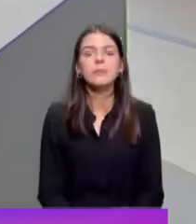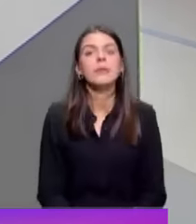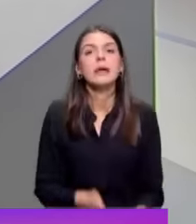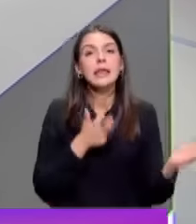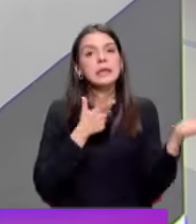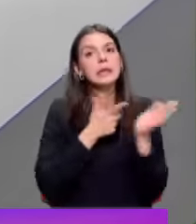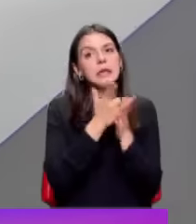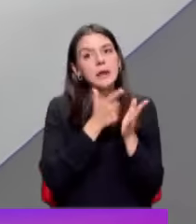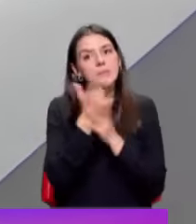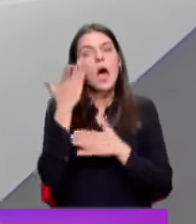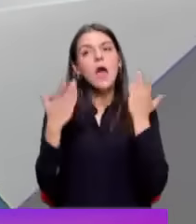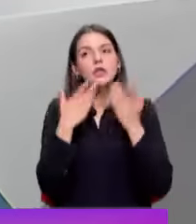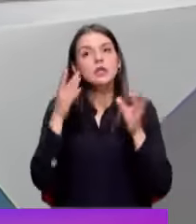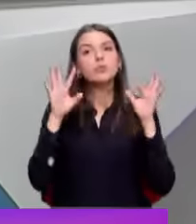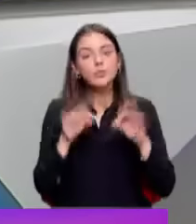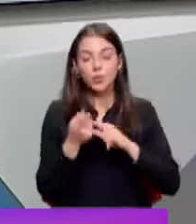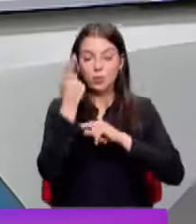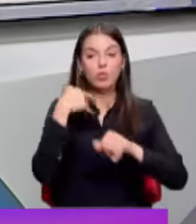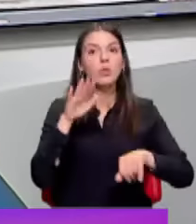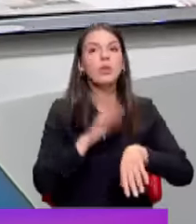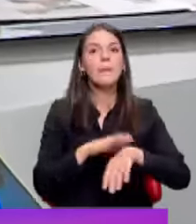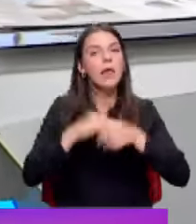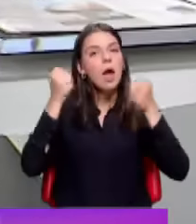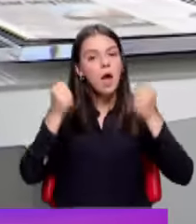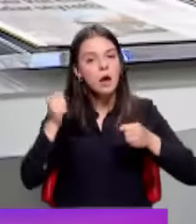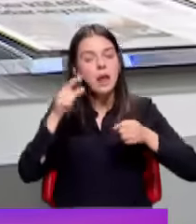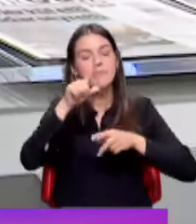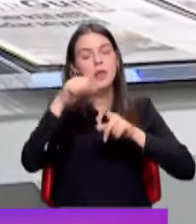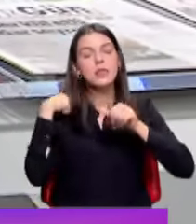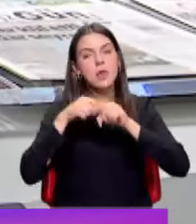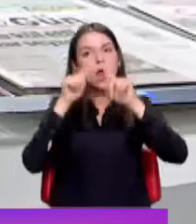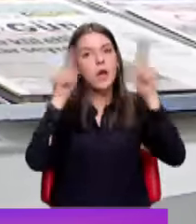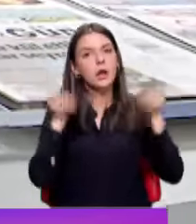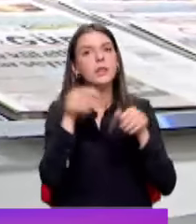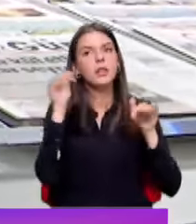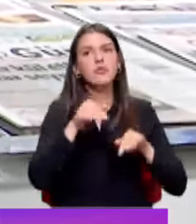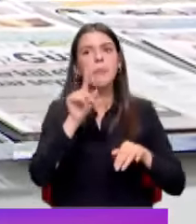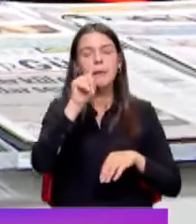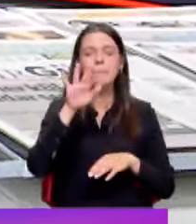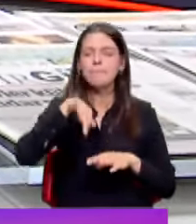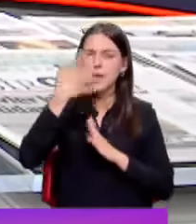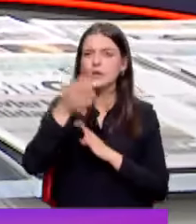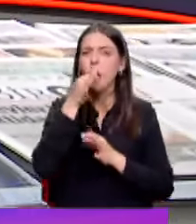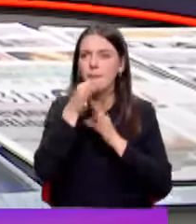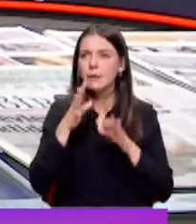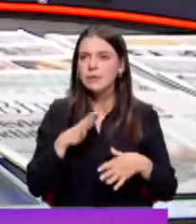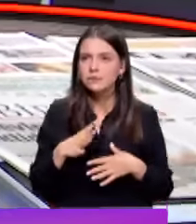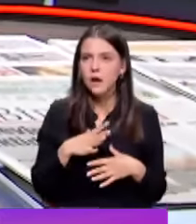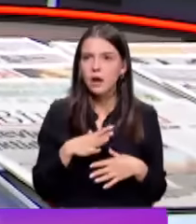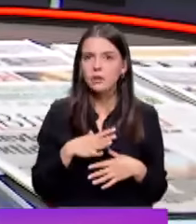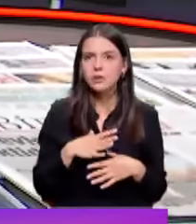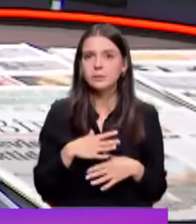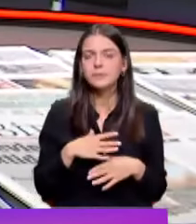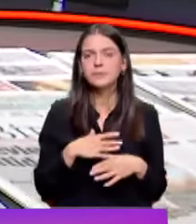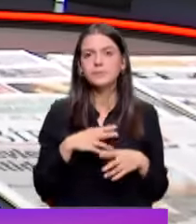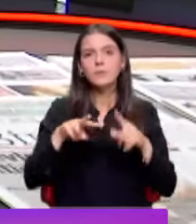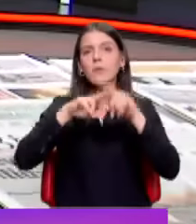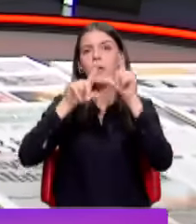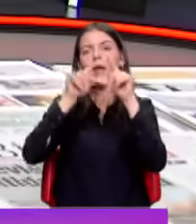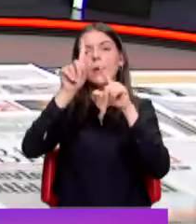Tarımdan da bahsedeceğiz bugün. Dün yapılan eylemleri de ekrana taşıyacağız ama buna dair bir başka haberimiz daha var Adıyaman